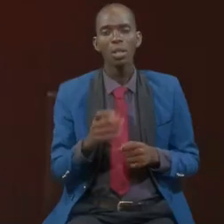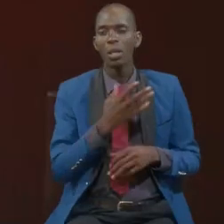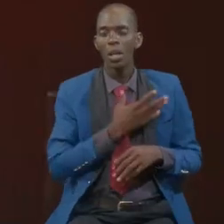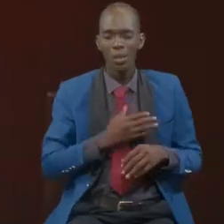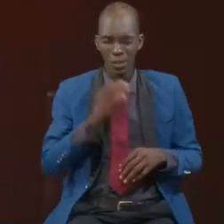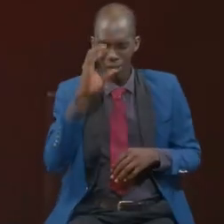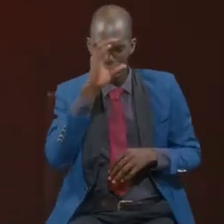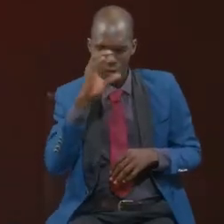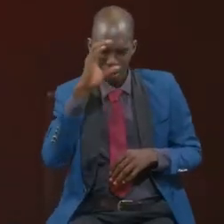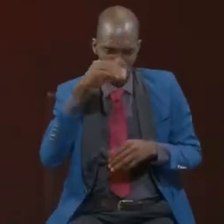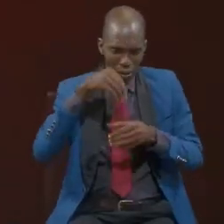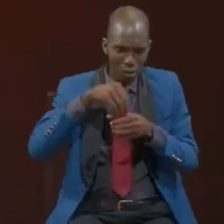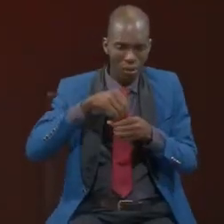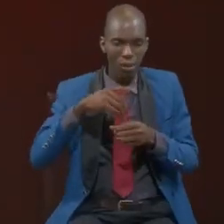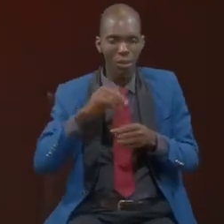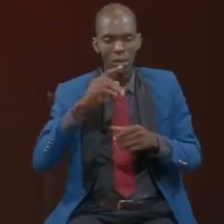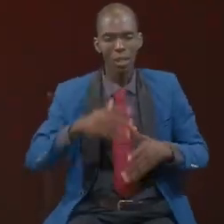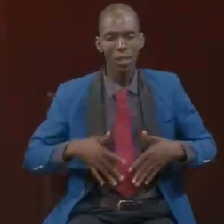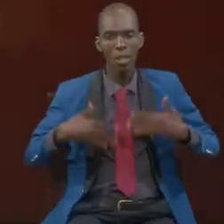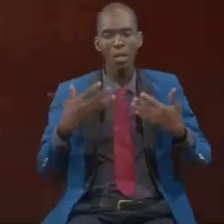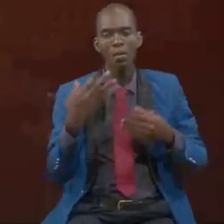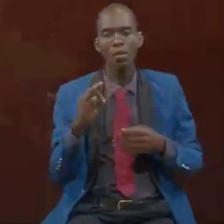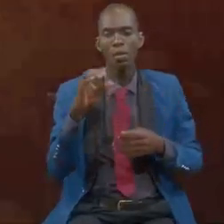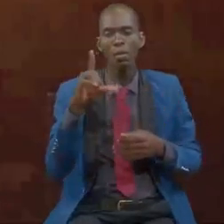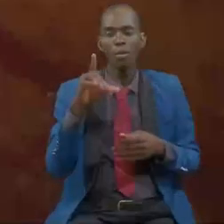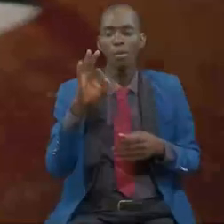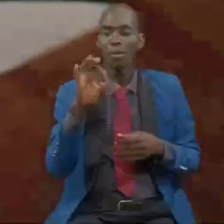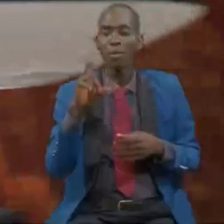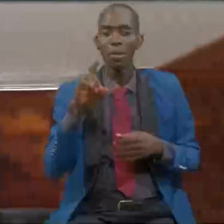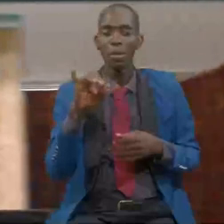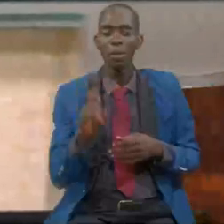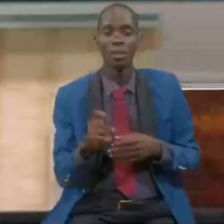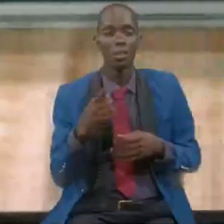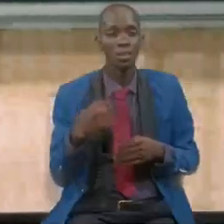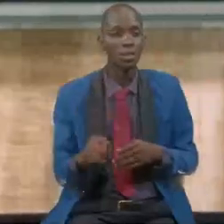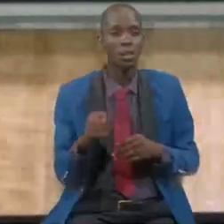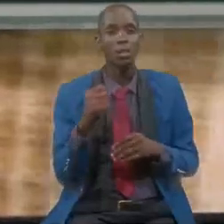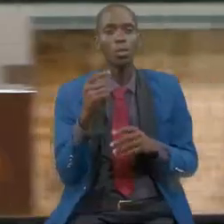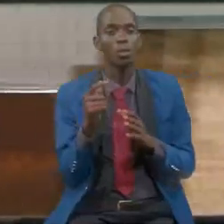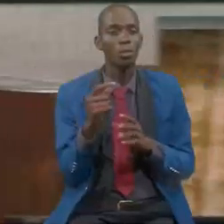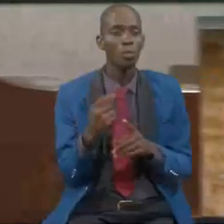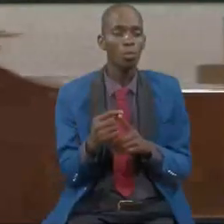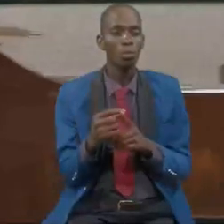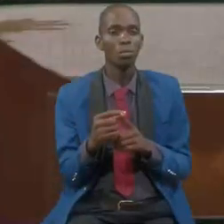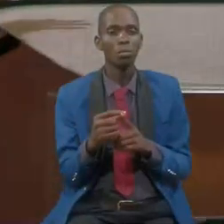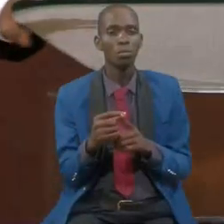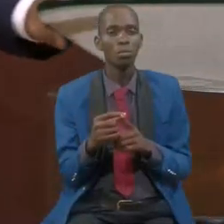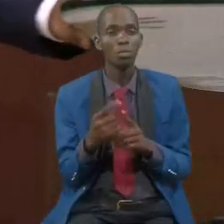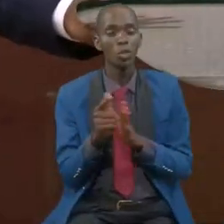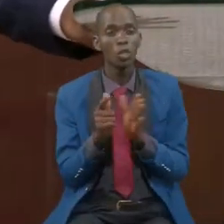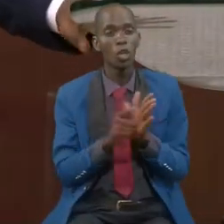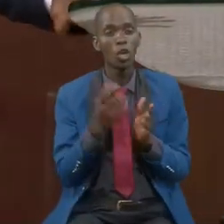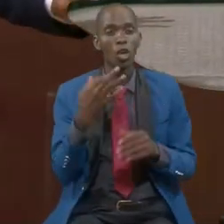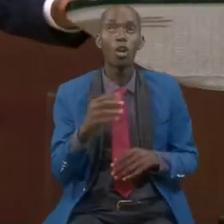éprouvé. Et l'a regardé tout dans sa vie. La parole de Dieu proclamée, la justice de